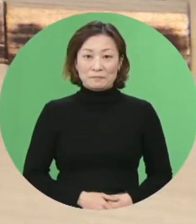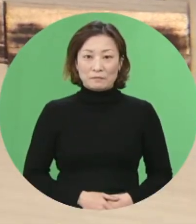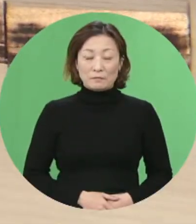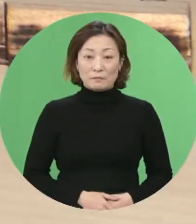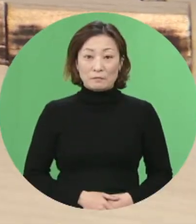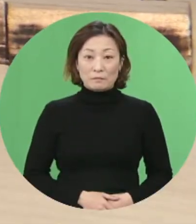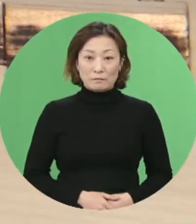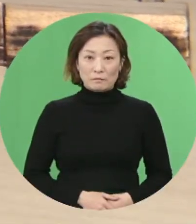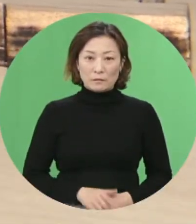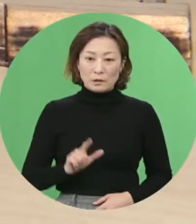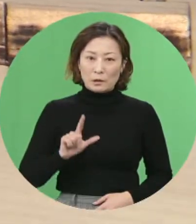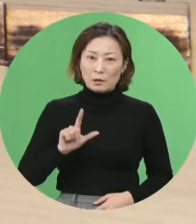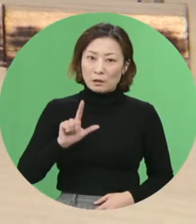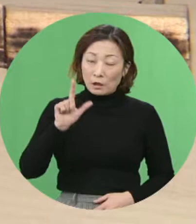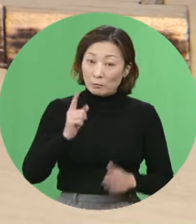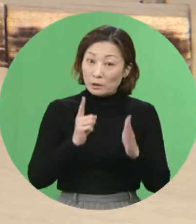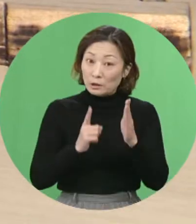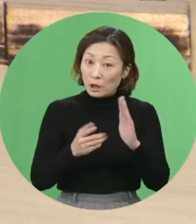上寺町は、